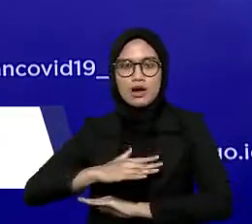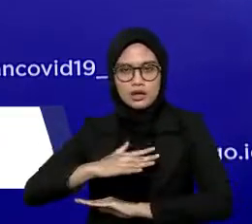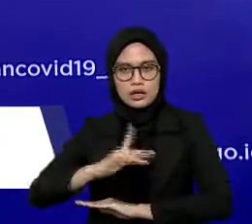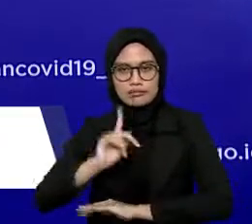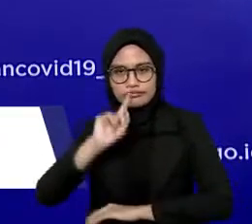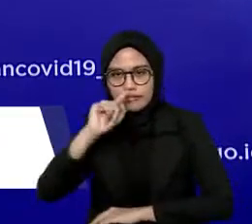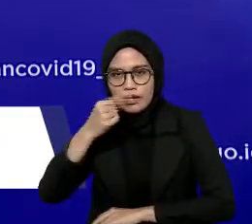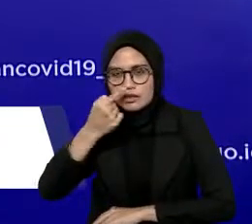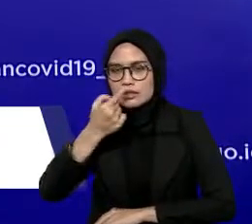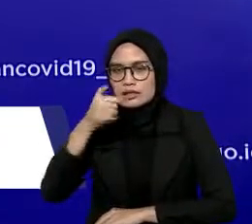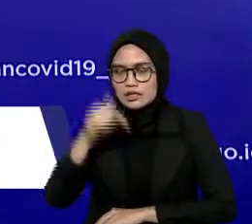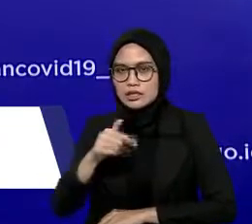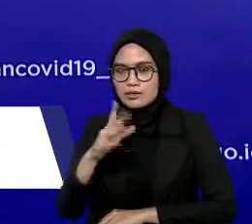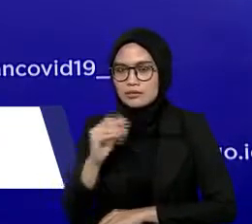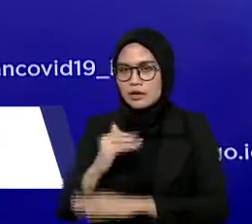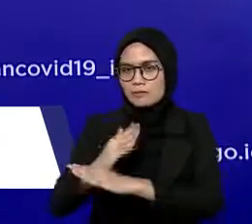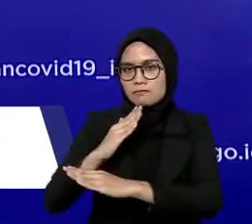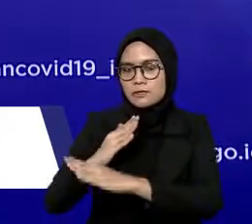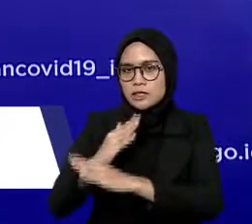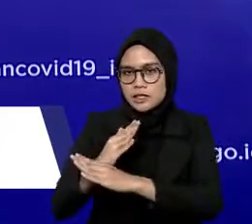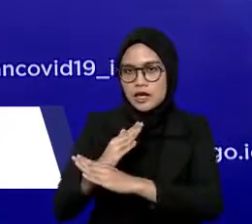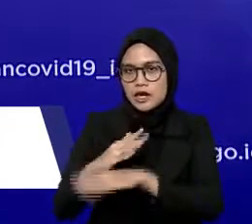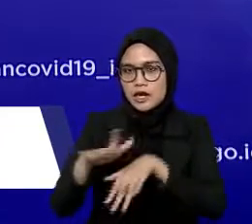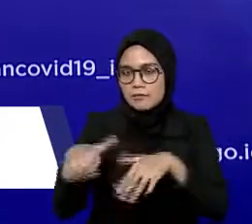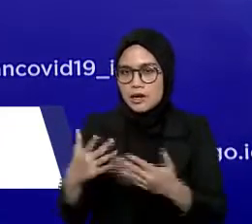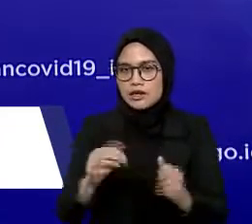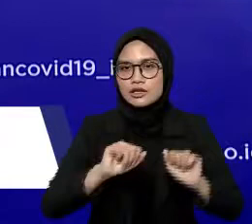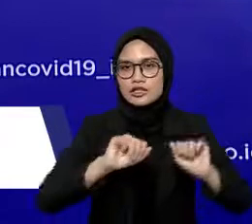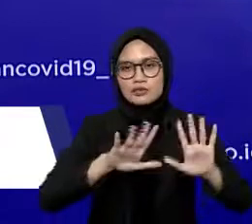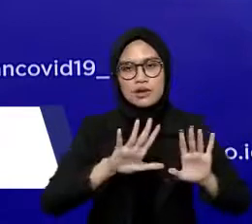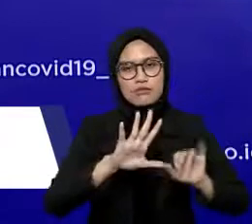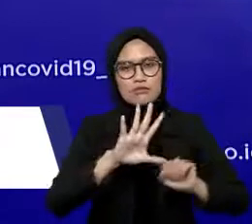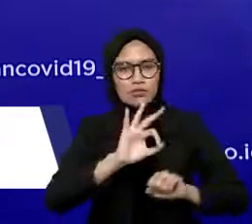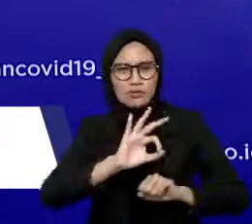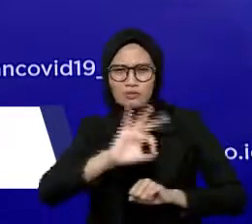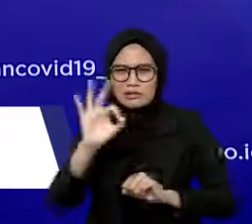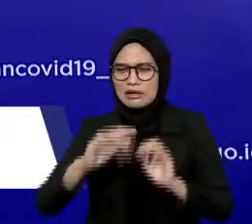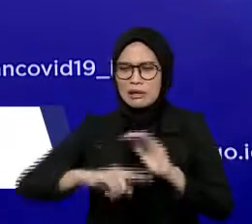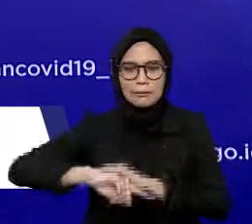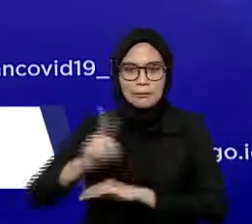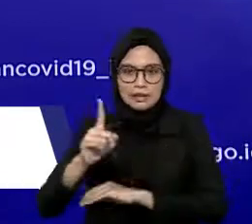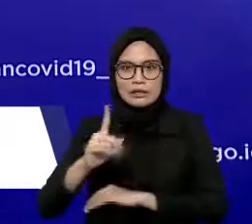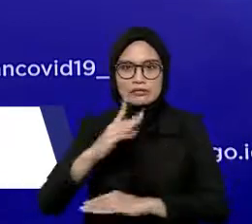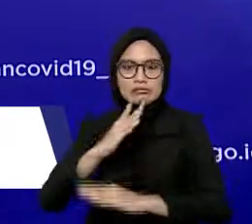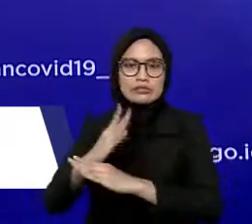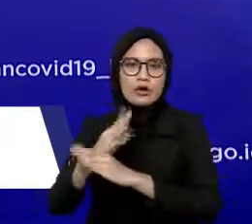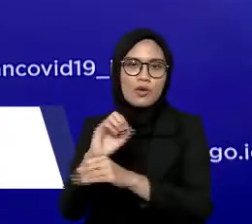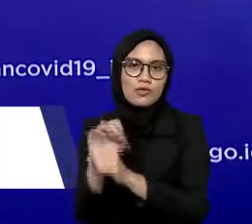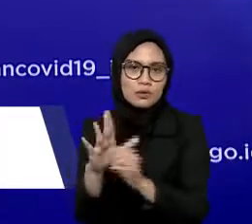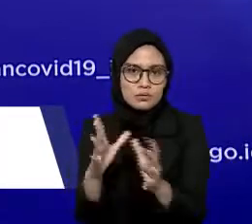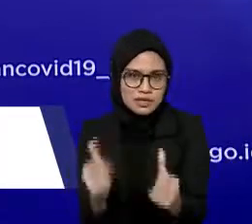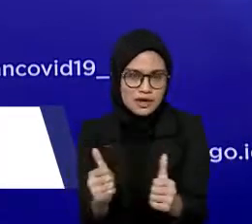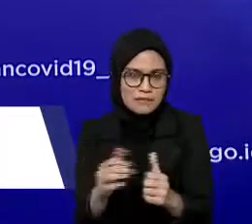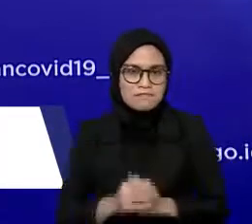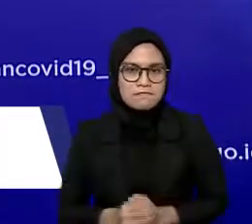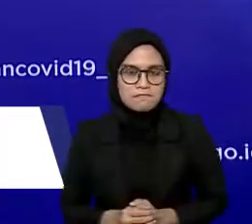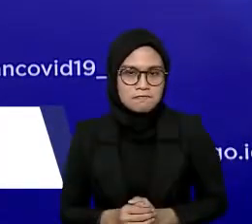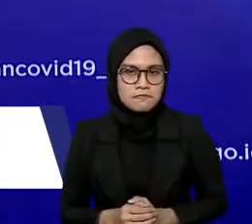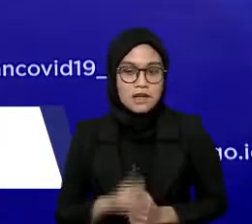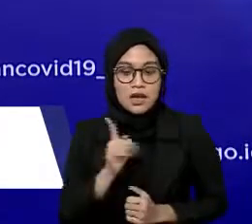testing dapat mencegah lebih dari 90% transmisi lokal. Contoh lain adalah